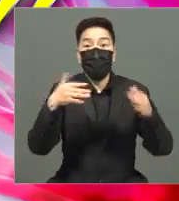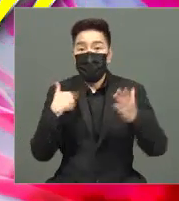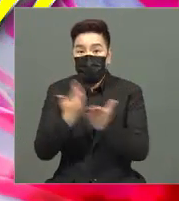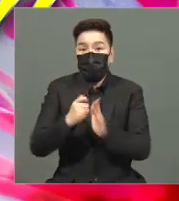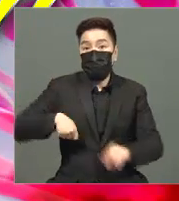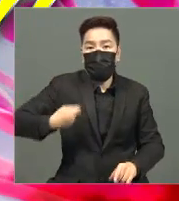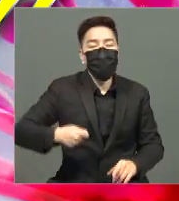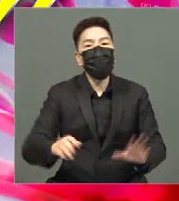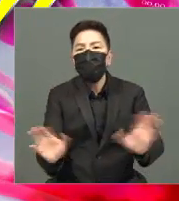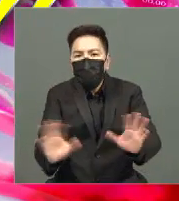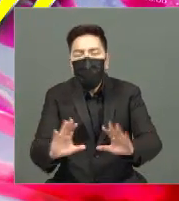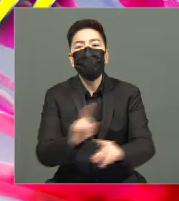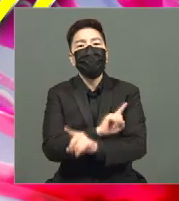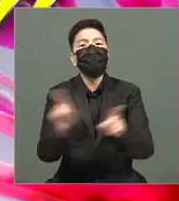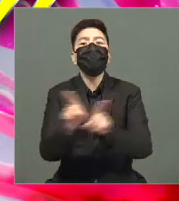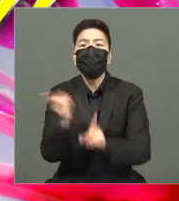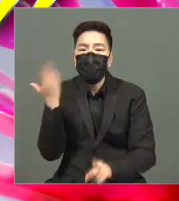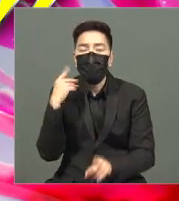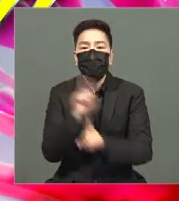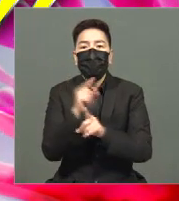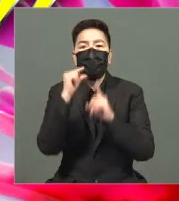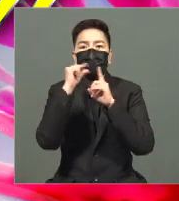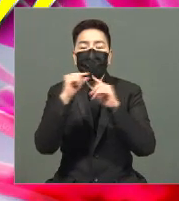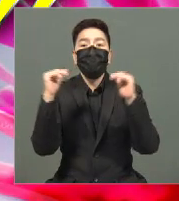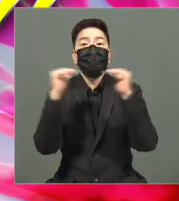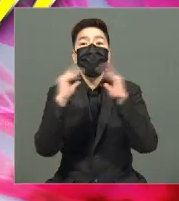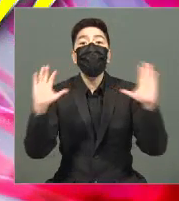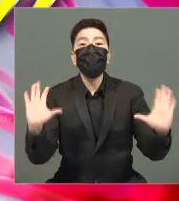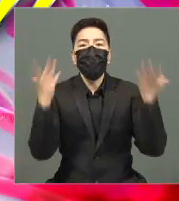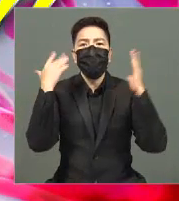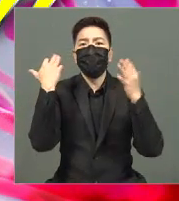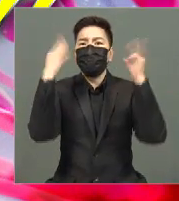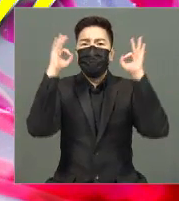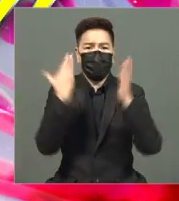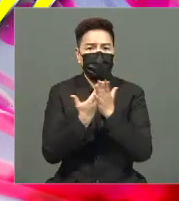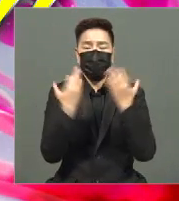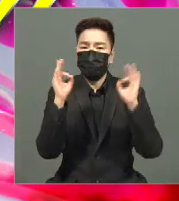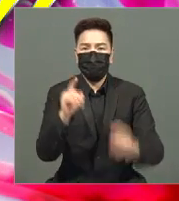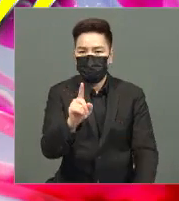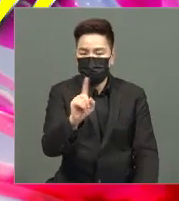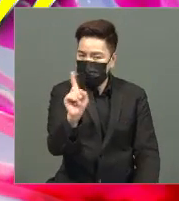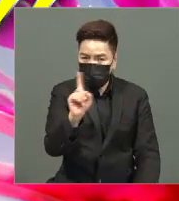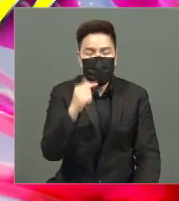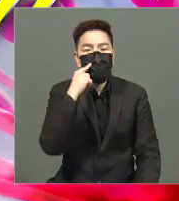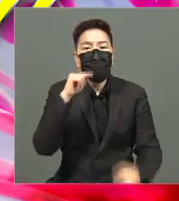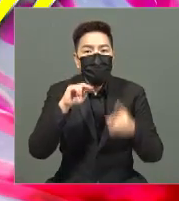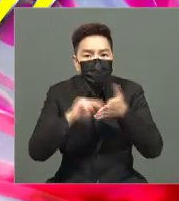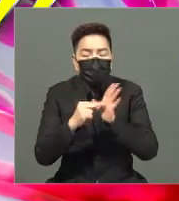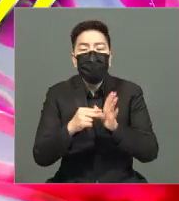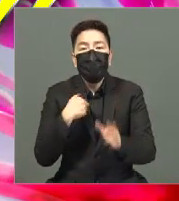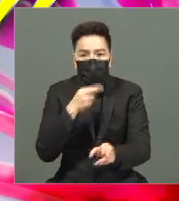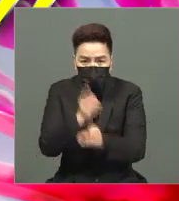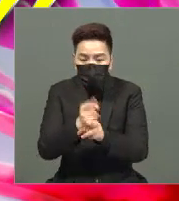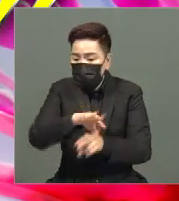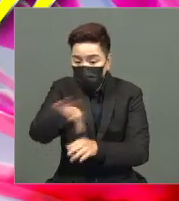แล้วคุณหมอเองยังจำได้ว่าการที่ใช้คำว่าหมดสิทธิ์รักษาฟรีหรือว่าไม่ถูกต้องนะขอยืนยันว่ายัง